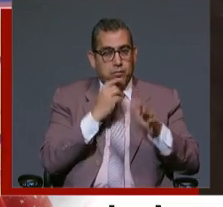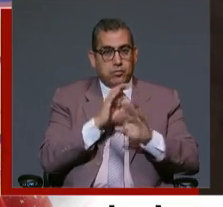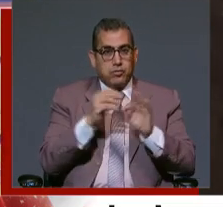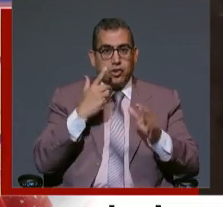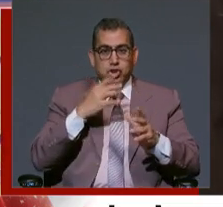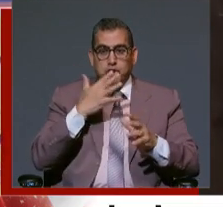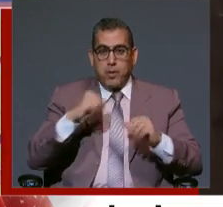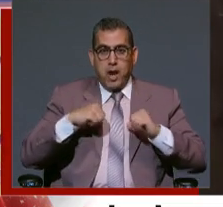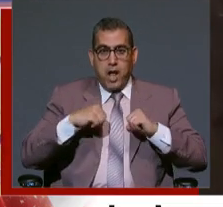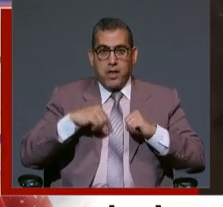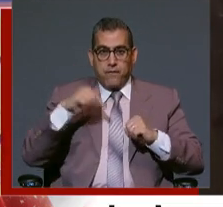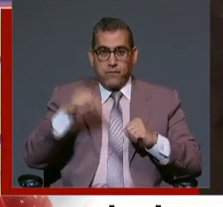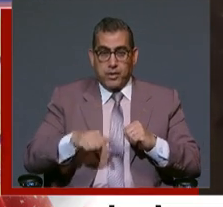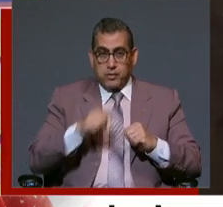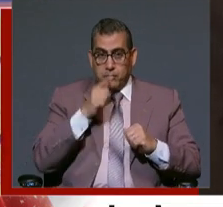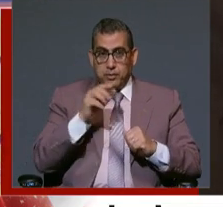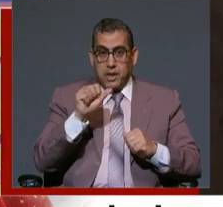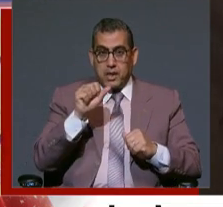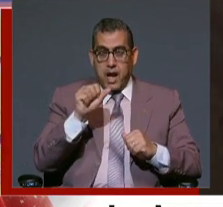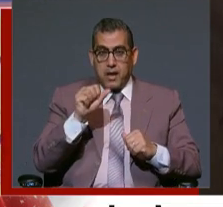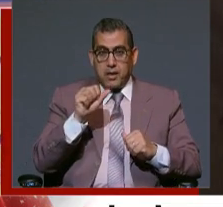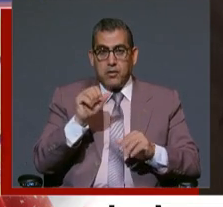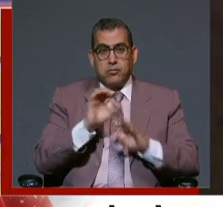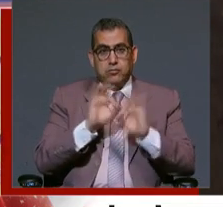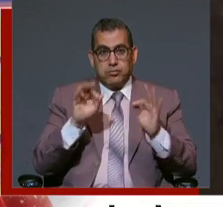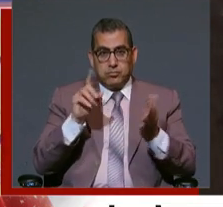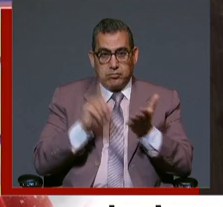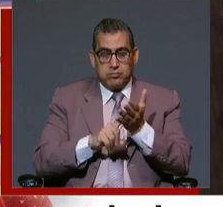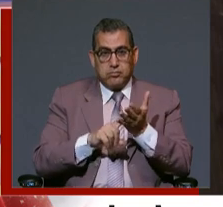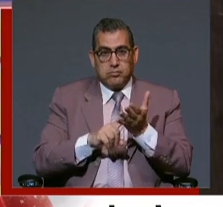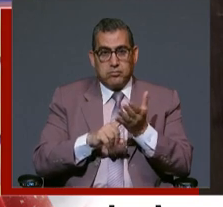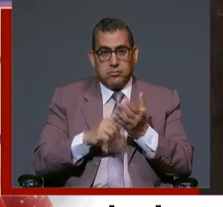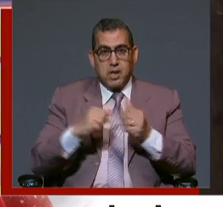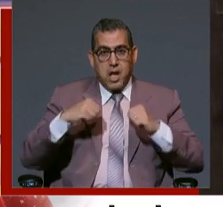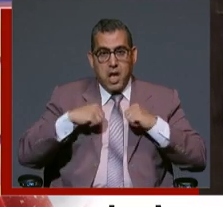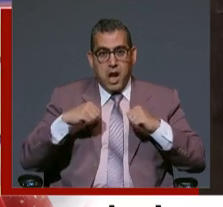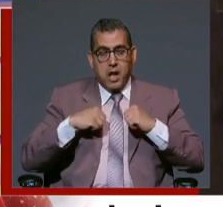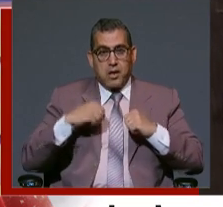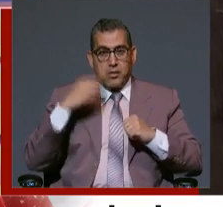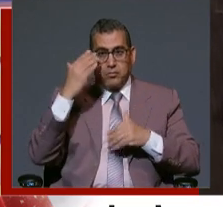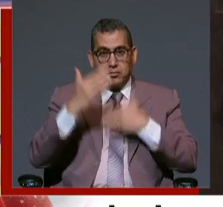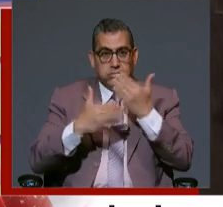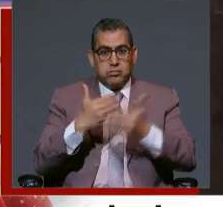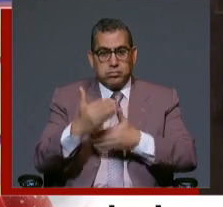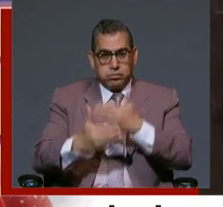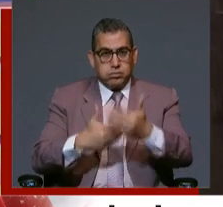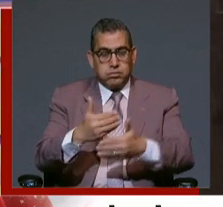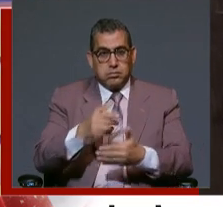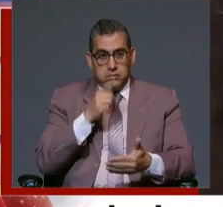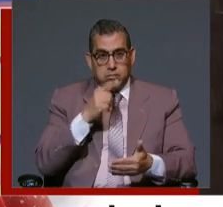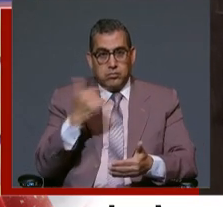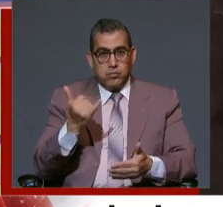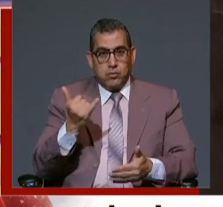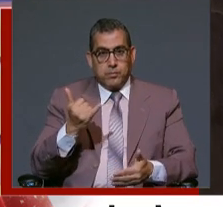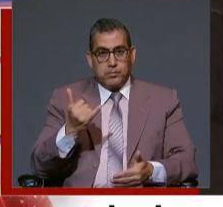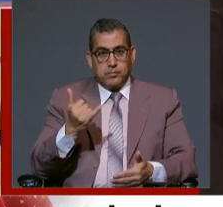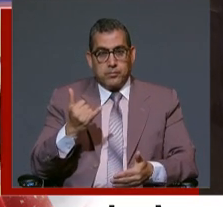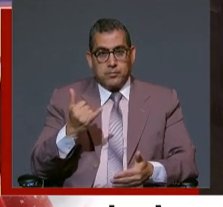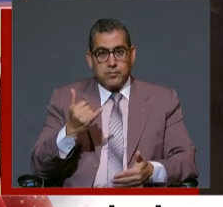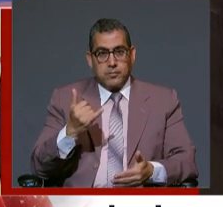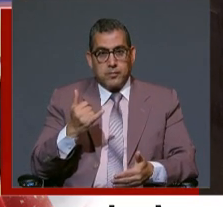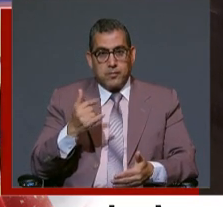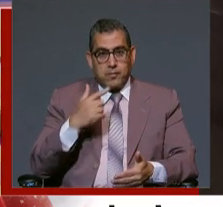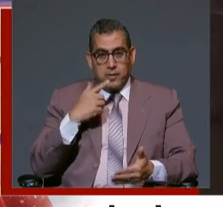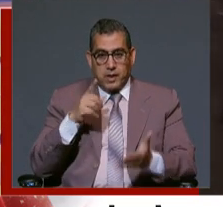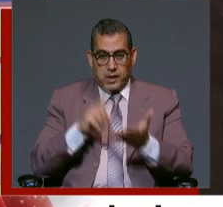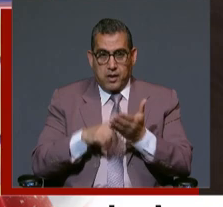والرياضي، الاتحاد أيضا بنقود الاتحاد الرياضات الإلكترونية وهكذا. فهذه التنظيمات احنا